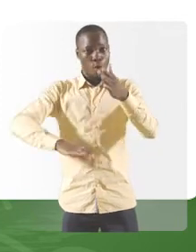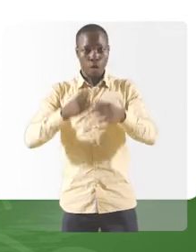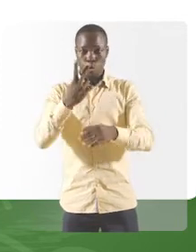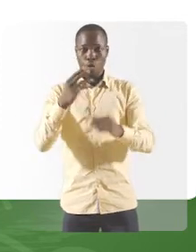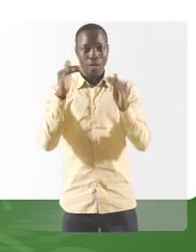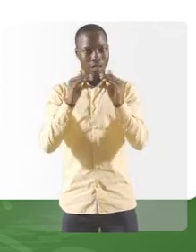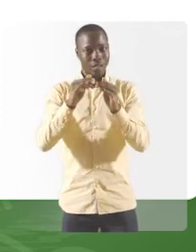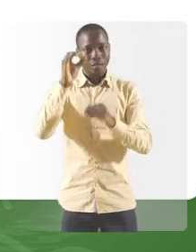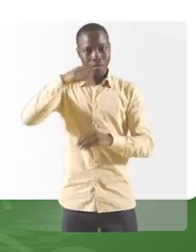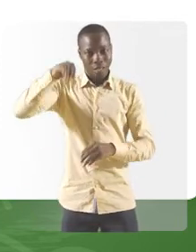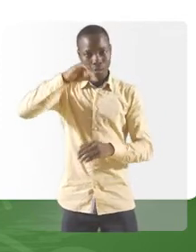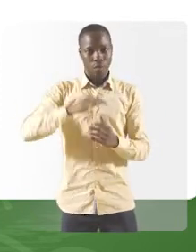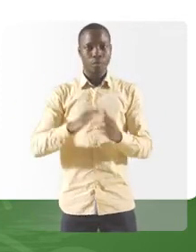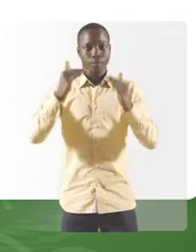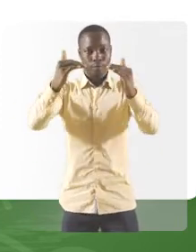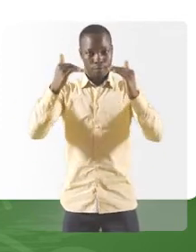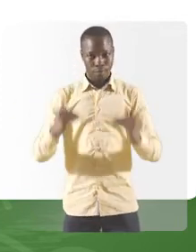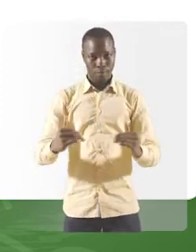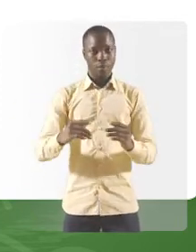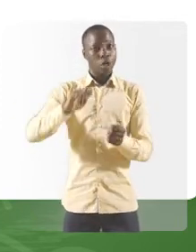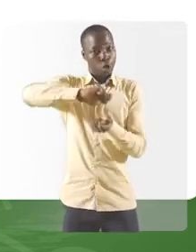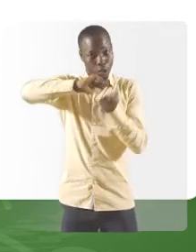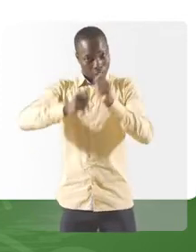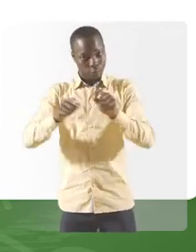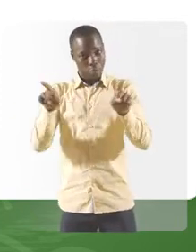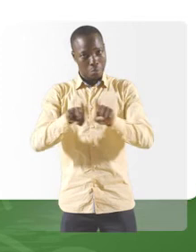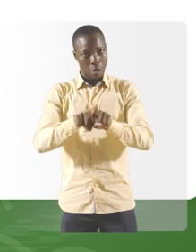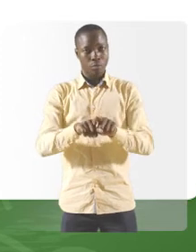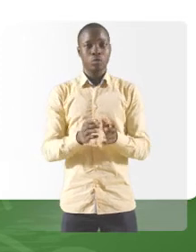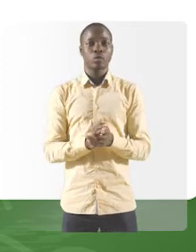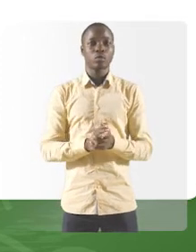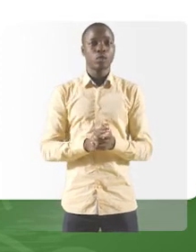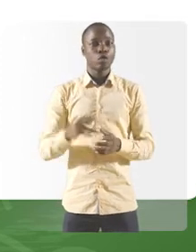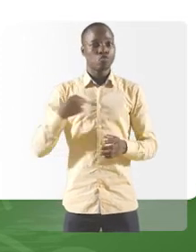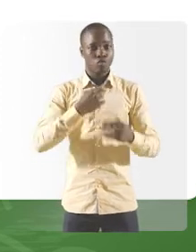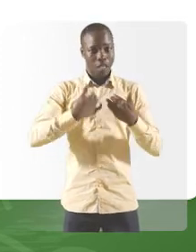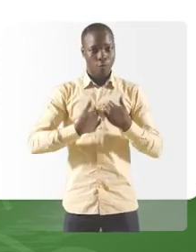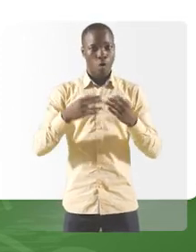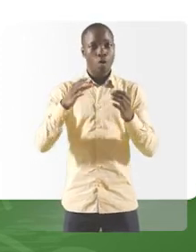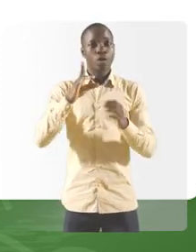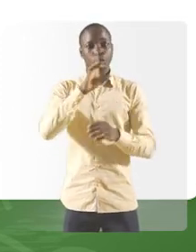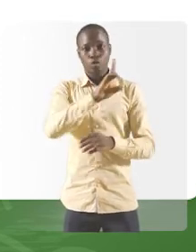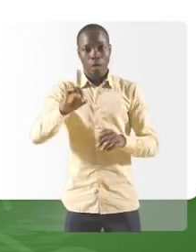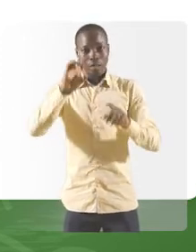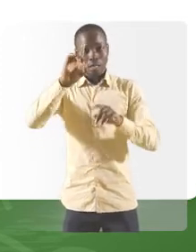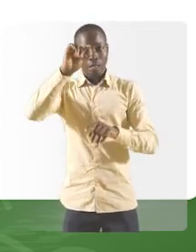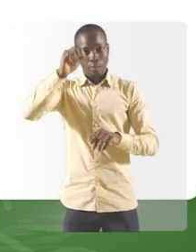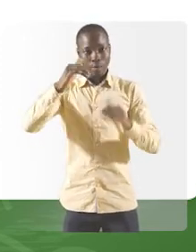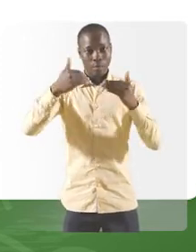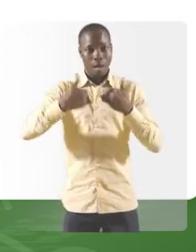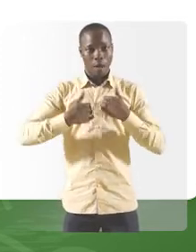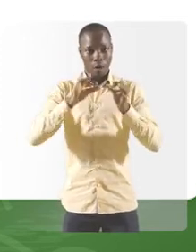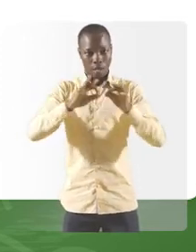à 0. Donc nous transformons comme tout à l'heure, on obtient la droite D' a pour